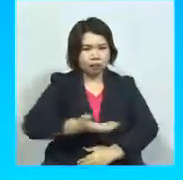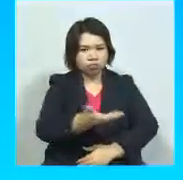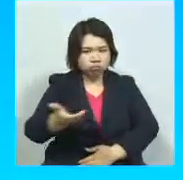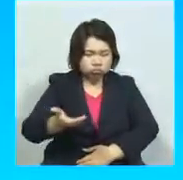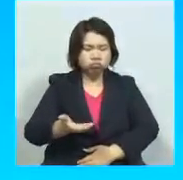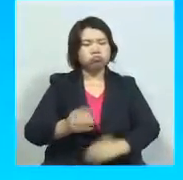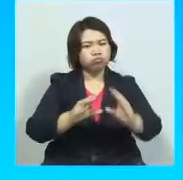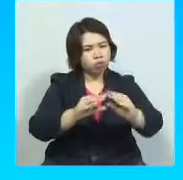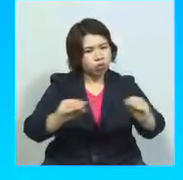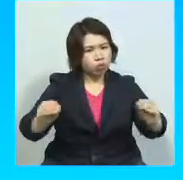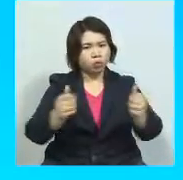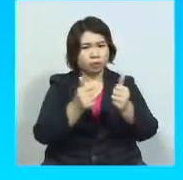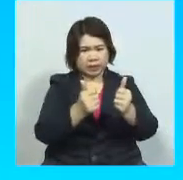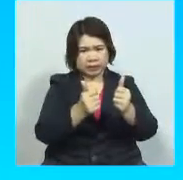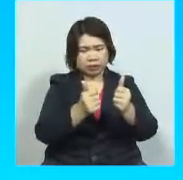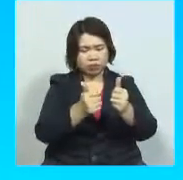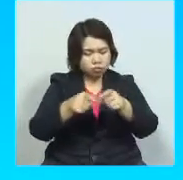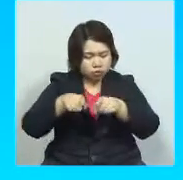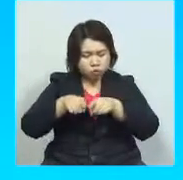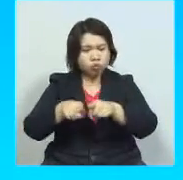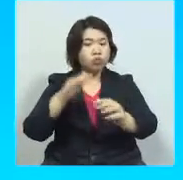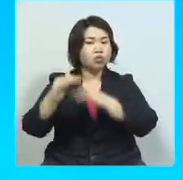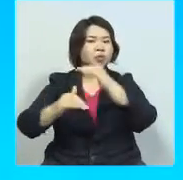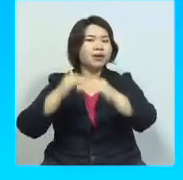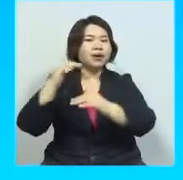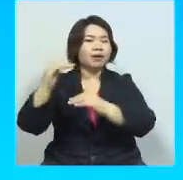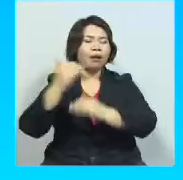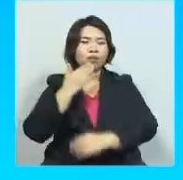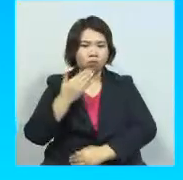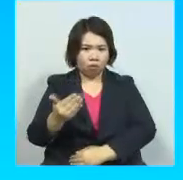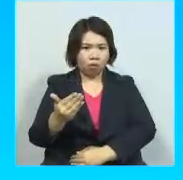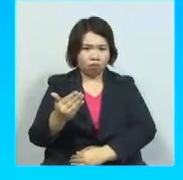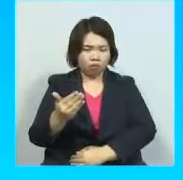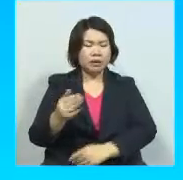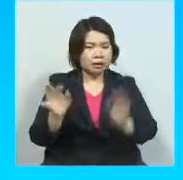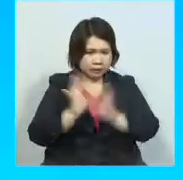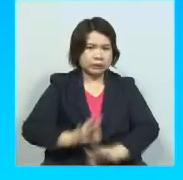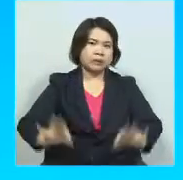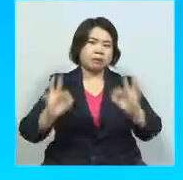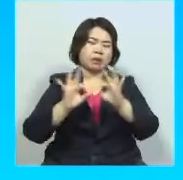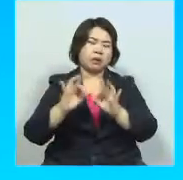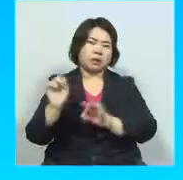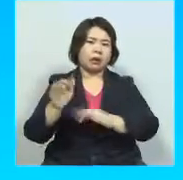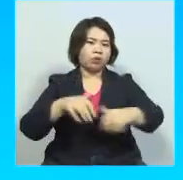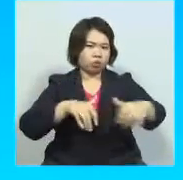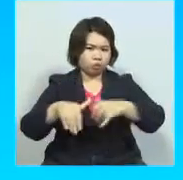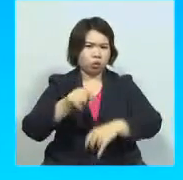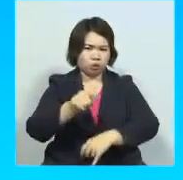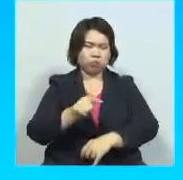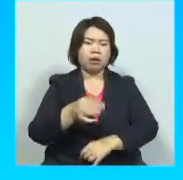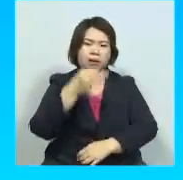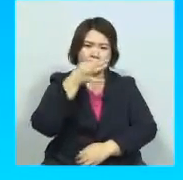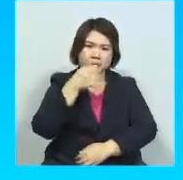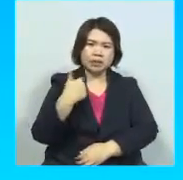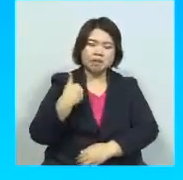แล้วก็มีการพัฒนาควบคู่กับความมั่นคงที่ยั่งยืนซึ่งความมั่นคงที่พิเศษก็คือการทำให้ประชาชนอยู่ดีกิน